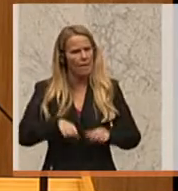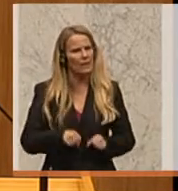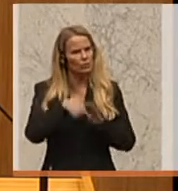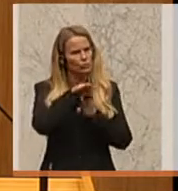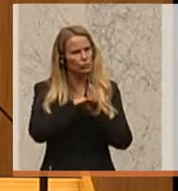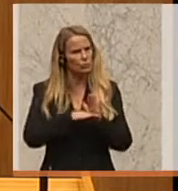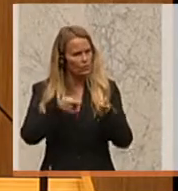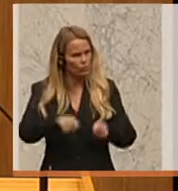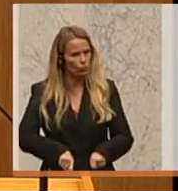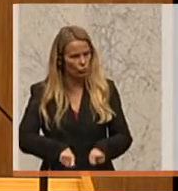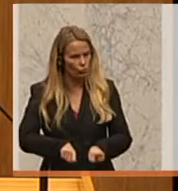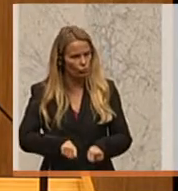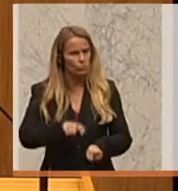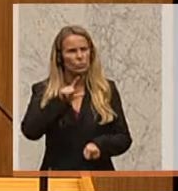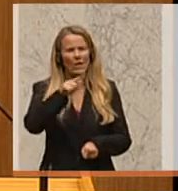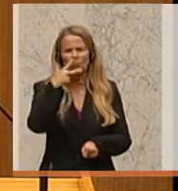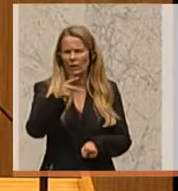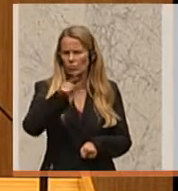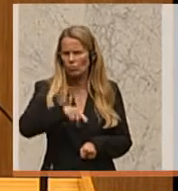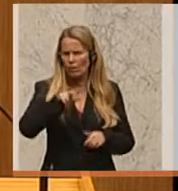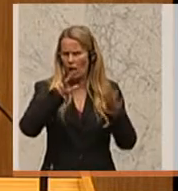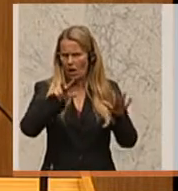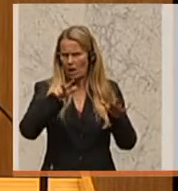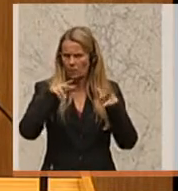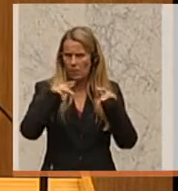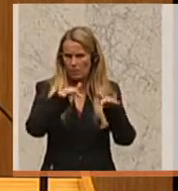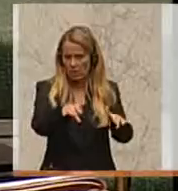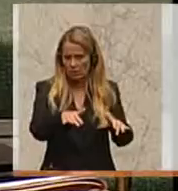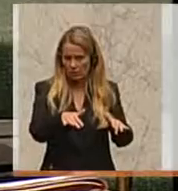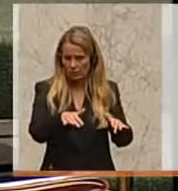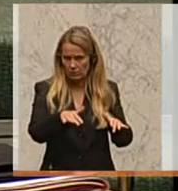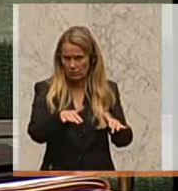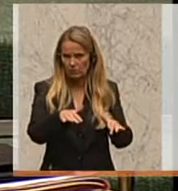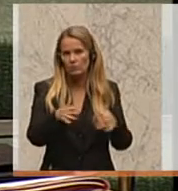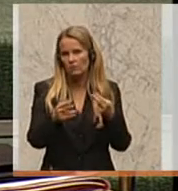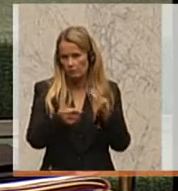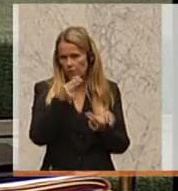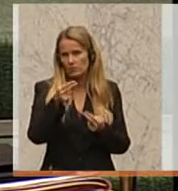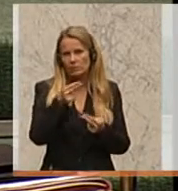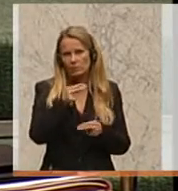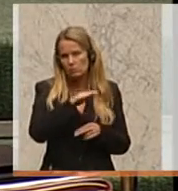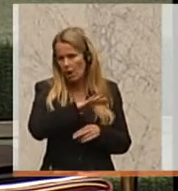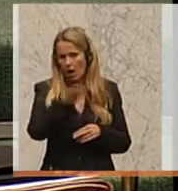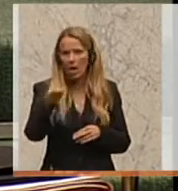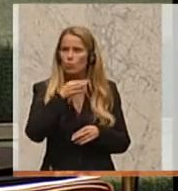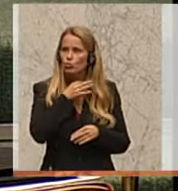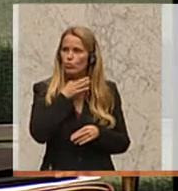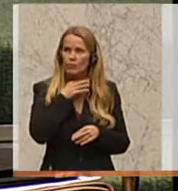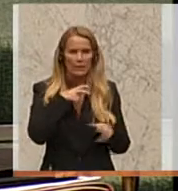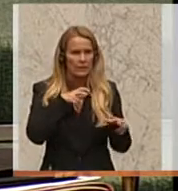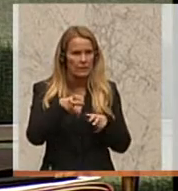beschlossen, 32,8 Milliarden, mit fast allen Stimmen der